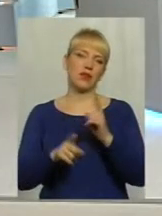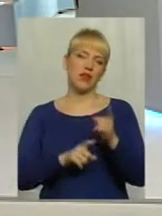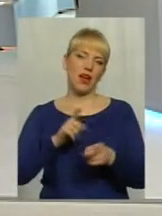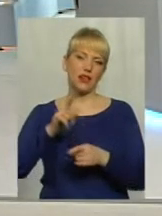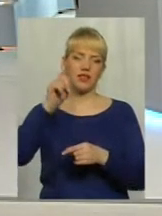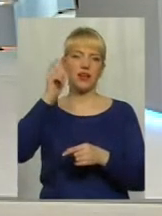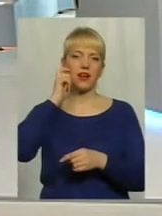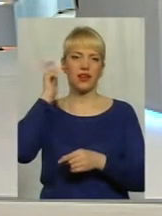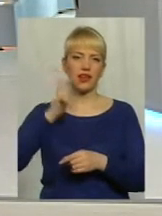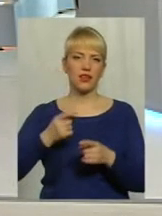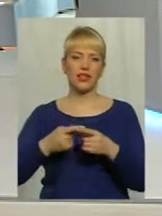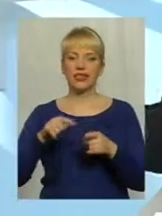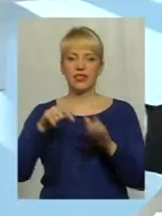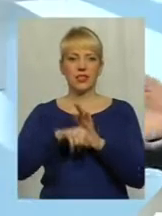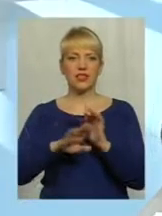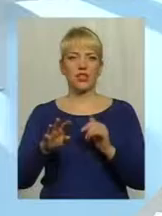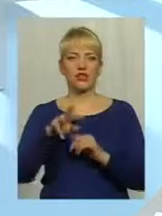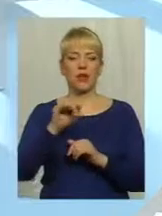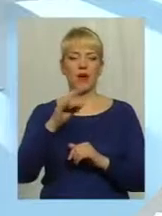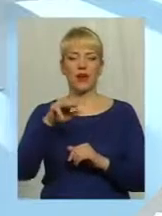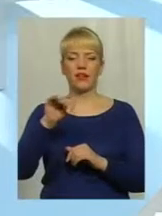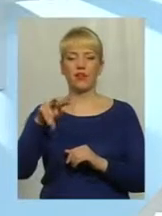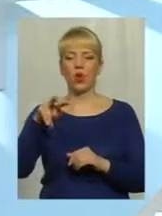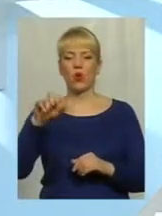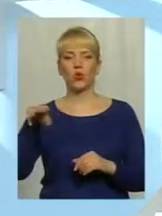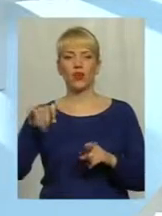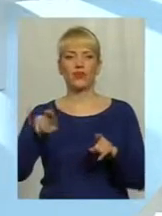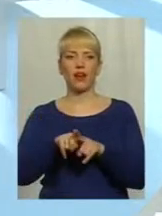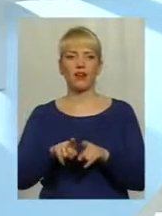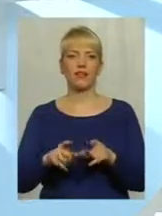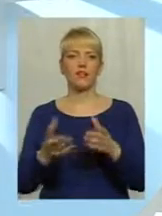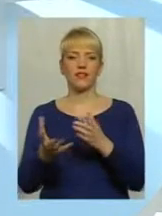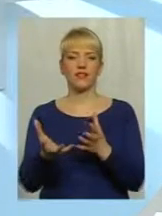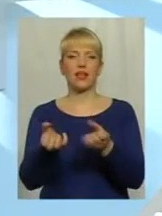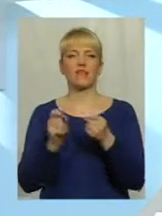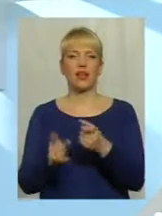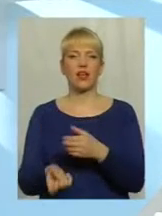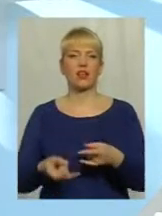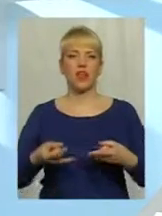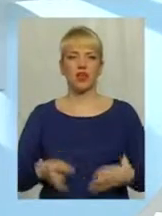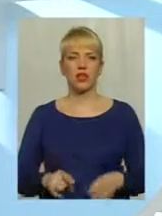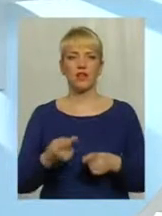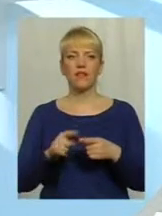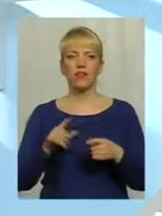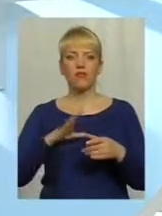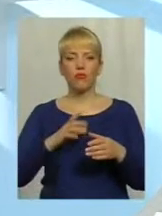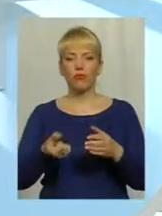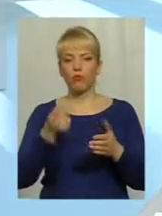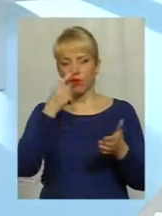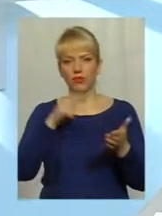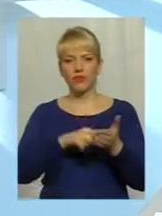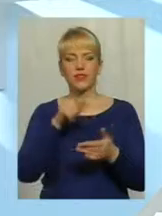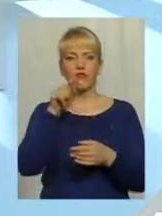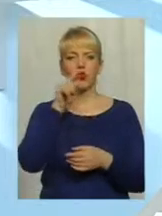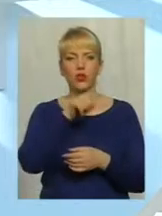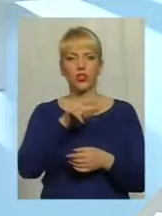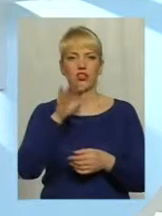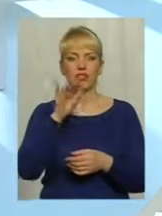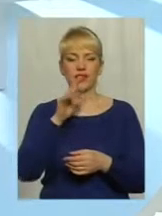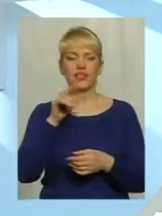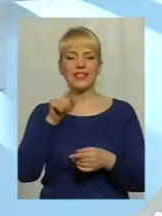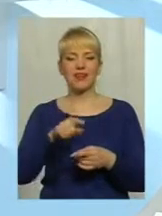що Мартін Лютер чомусь там взяв, так і народився. Він був народженим цим часом і цим бажанням. І коли